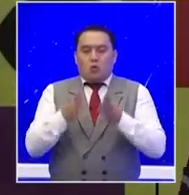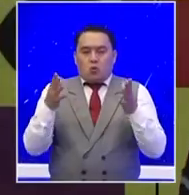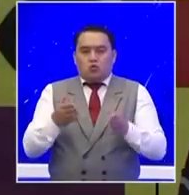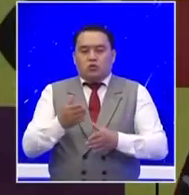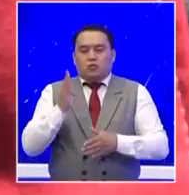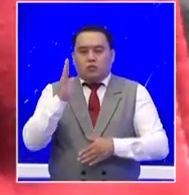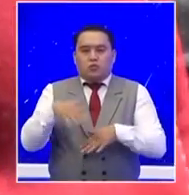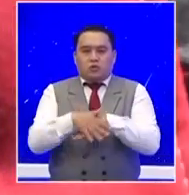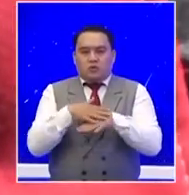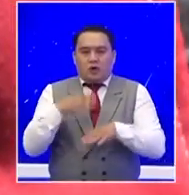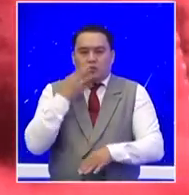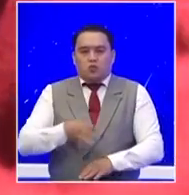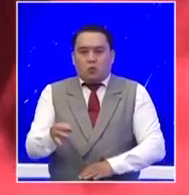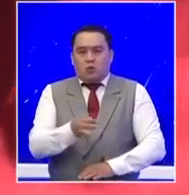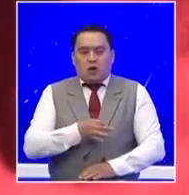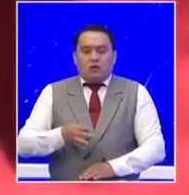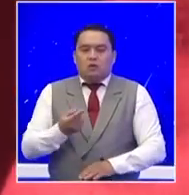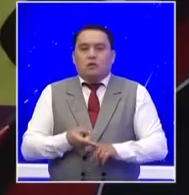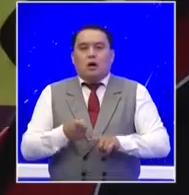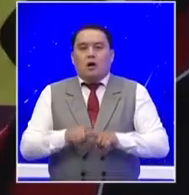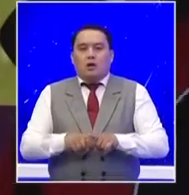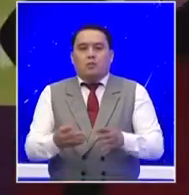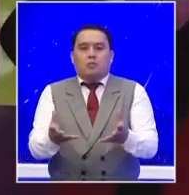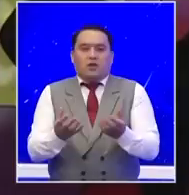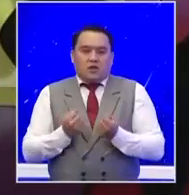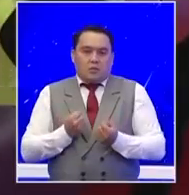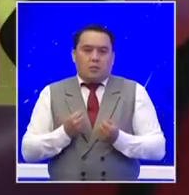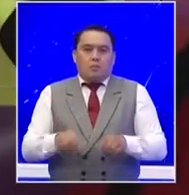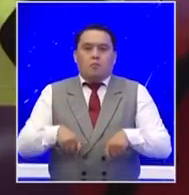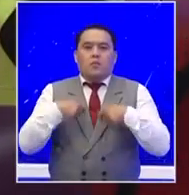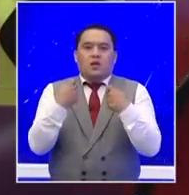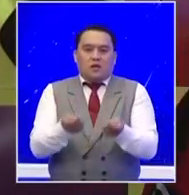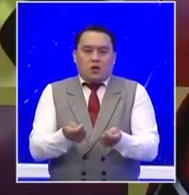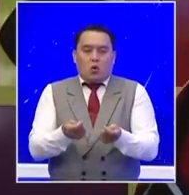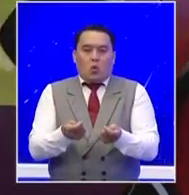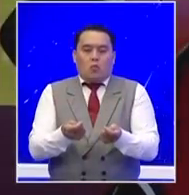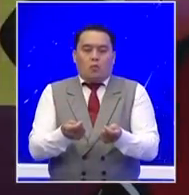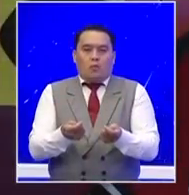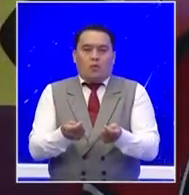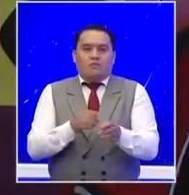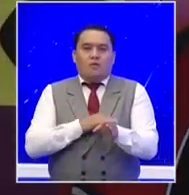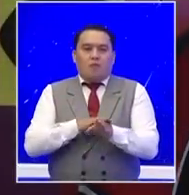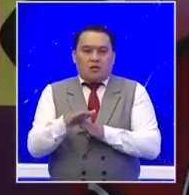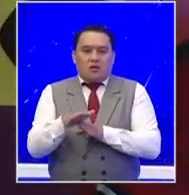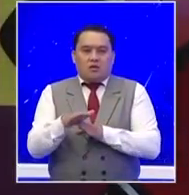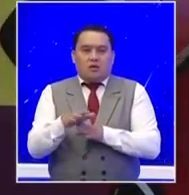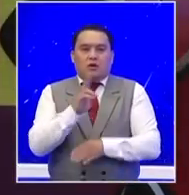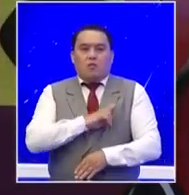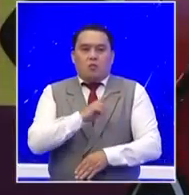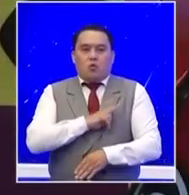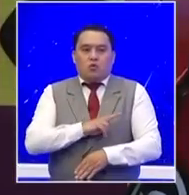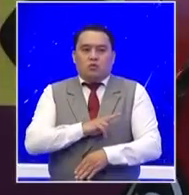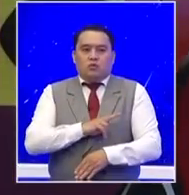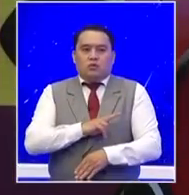помощи населению Алматинской области. Таким трепетом принимаем и передаем ее для выполнения работ в